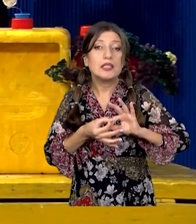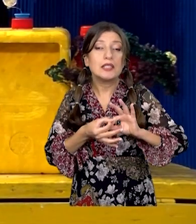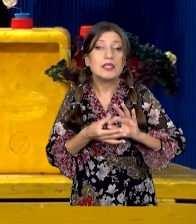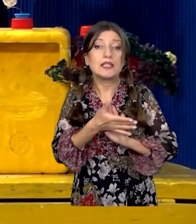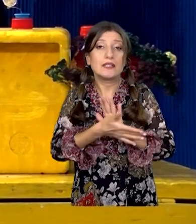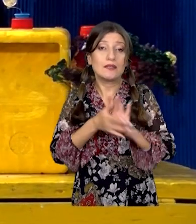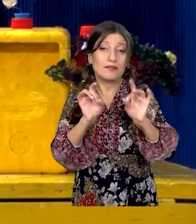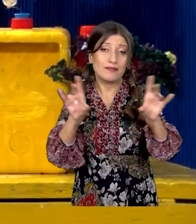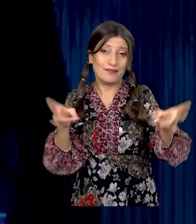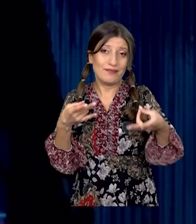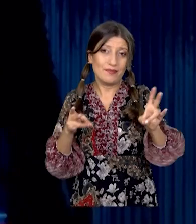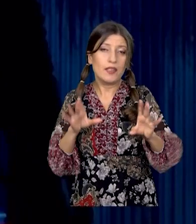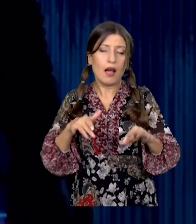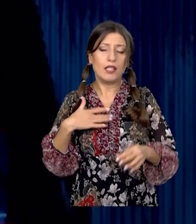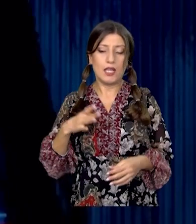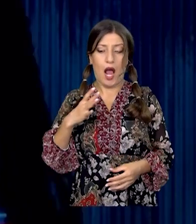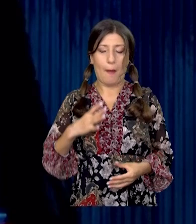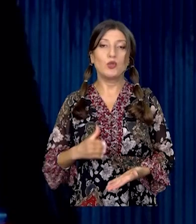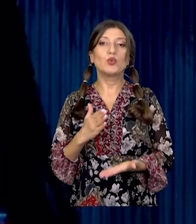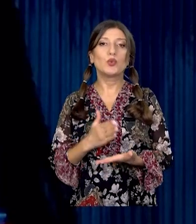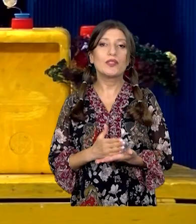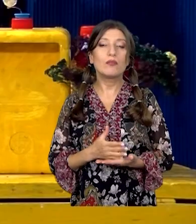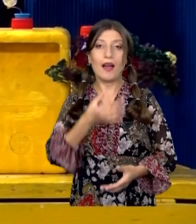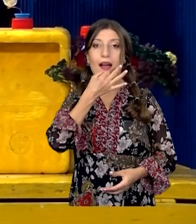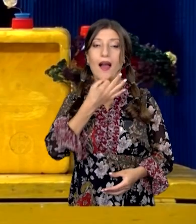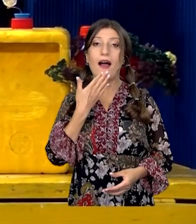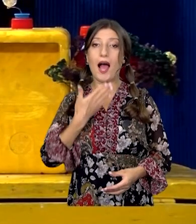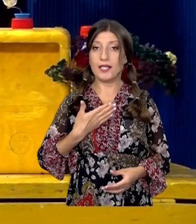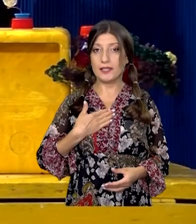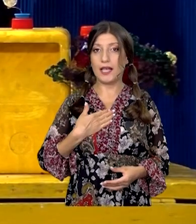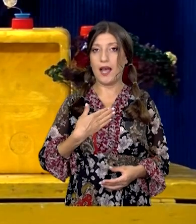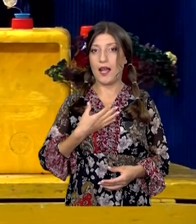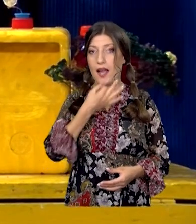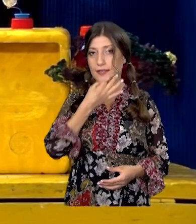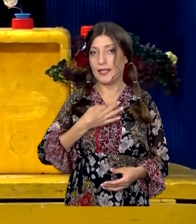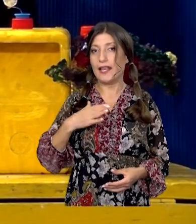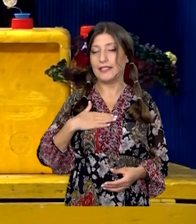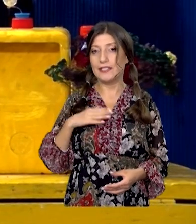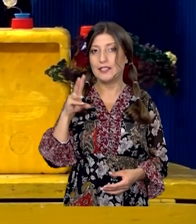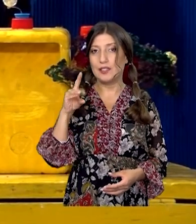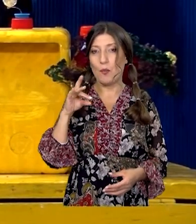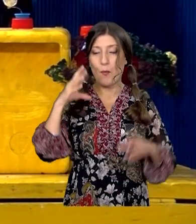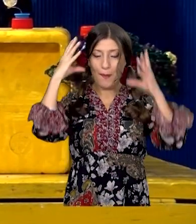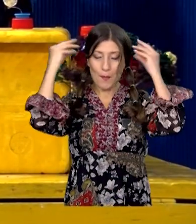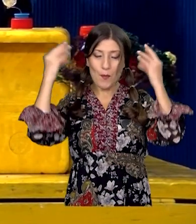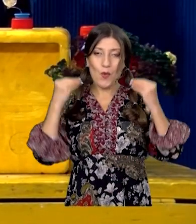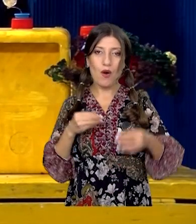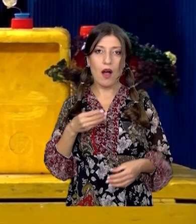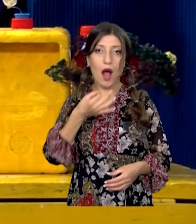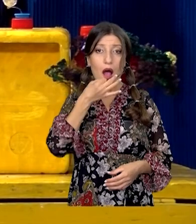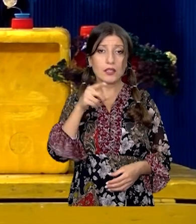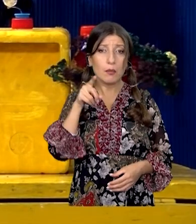կարչեր։ Լավ ասեք, թե ունեմ համբերություն։ Ասա ինձ մոխ։ Ի՞նչ։ Ասեմ